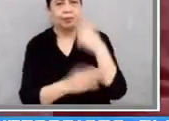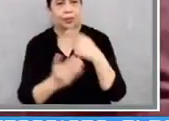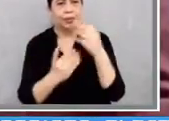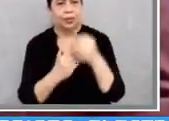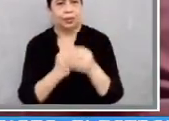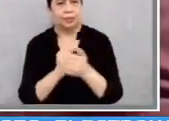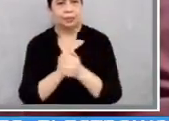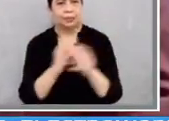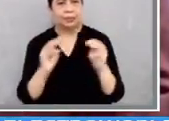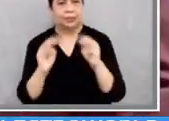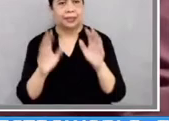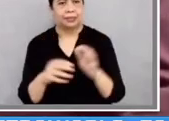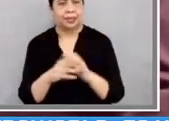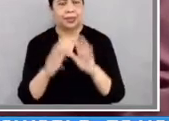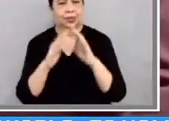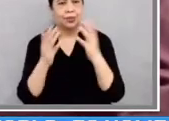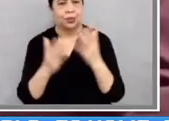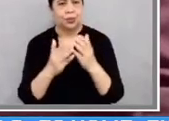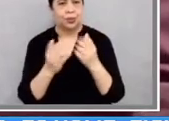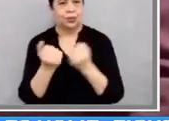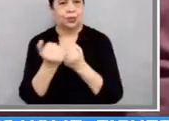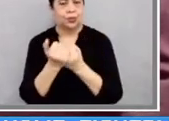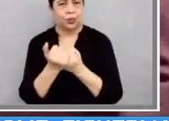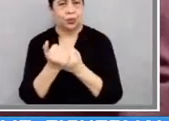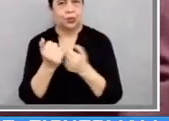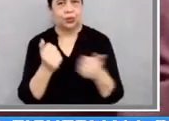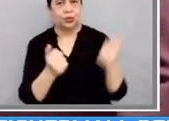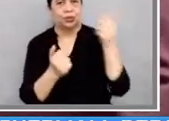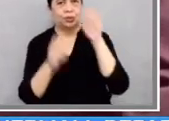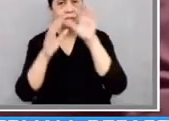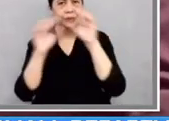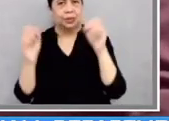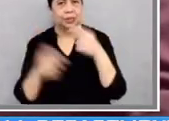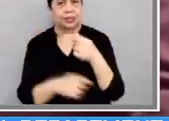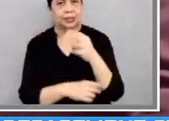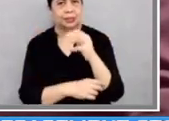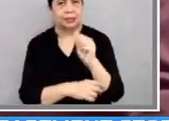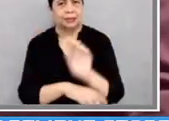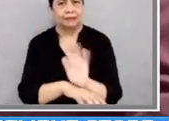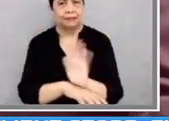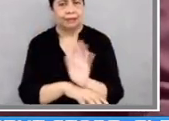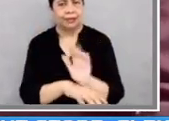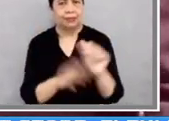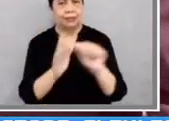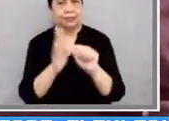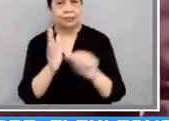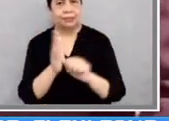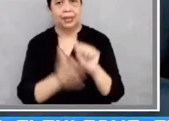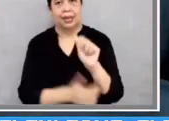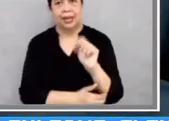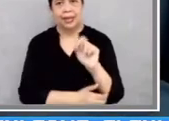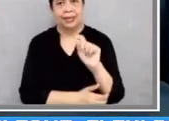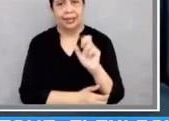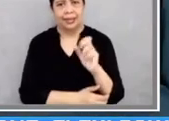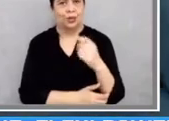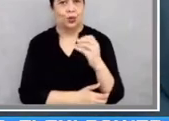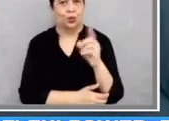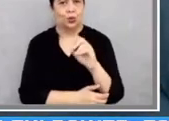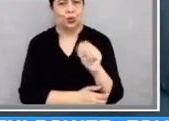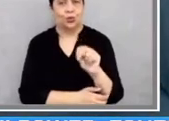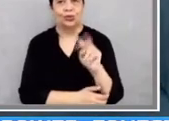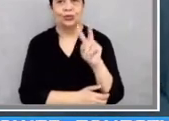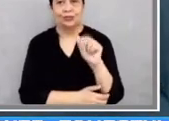Management, Worldwide and Support Group, and President of GMA Films, Attorney Annette Gosson Valdez. SVP